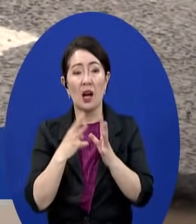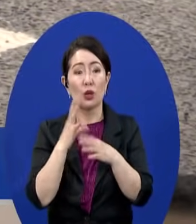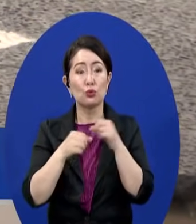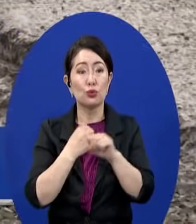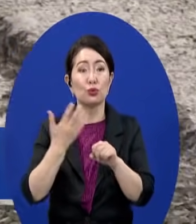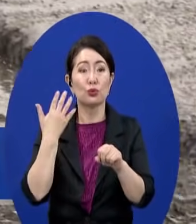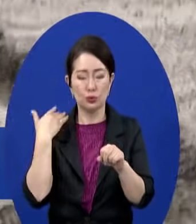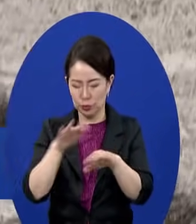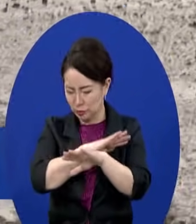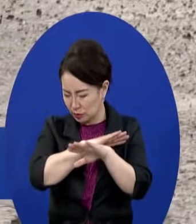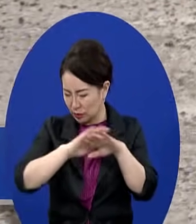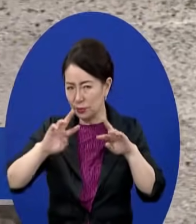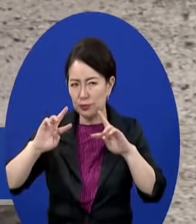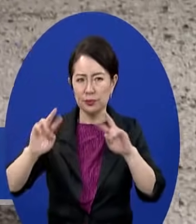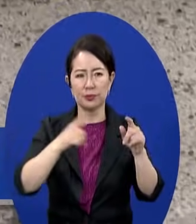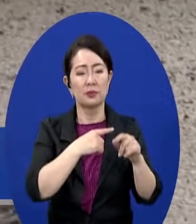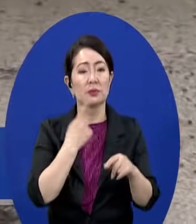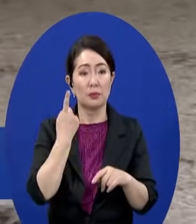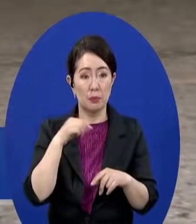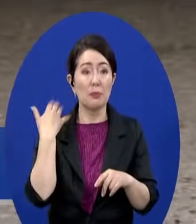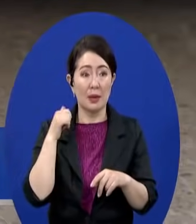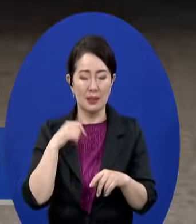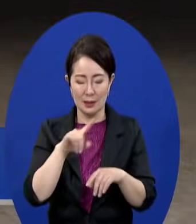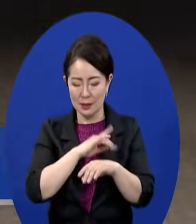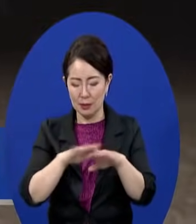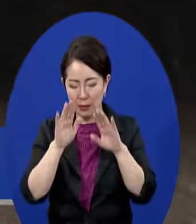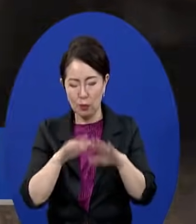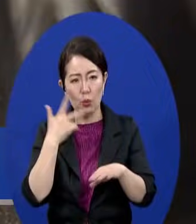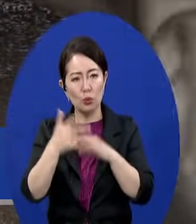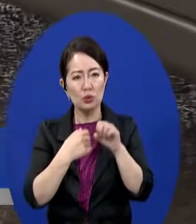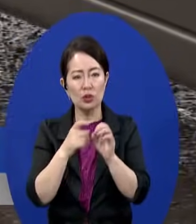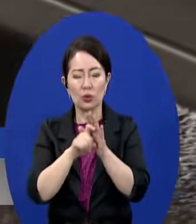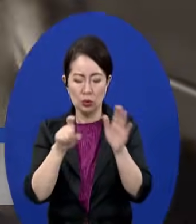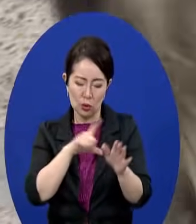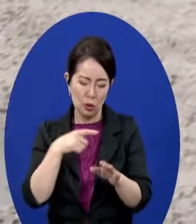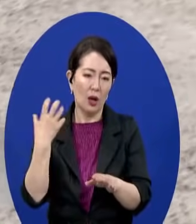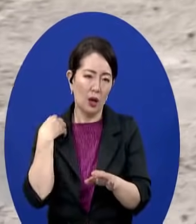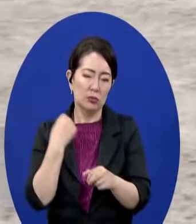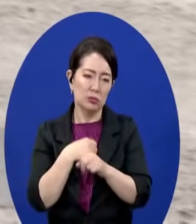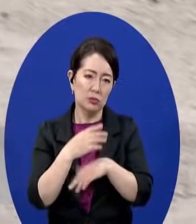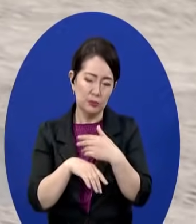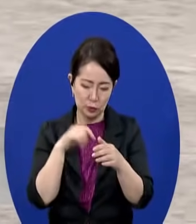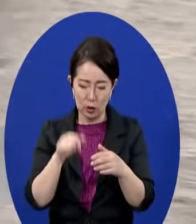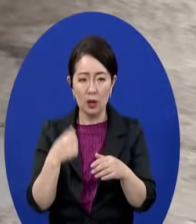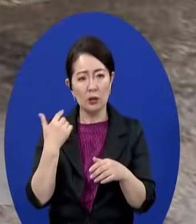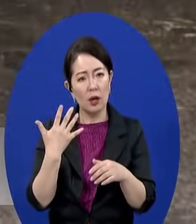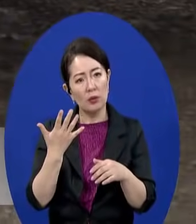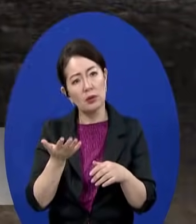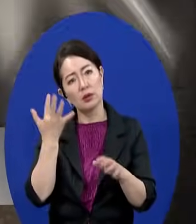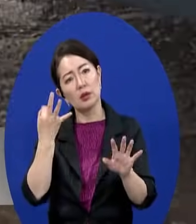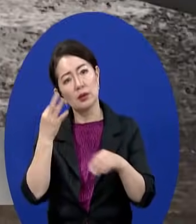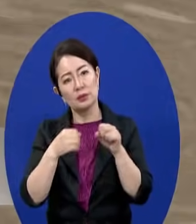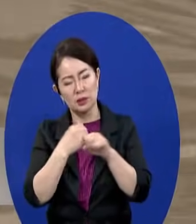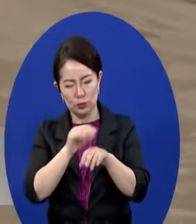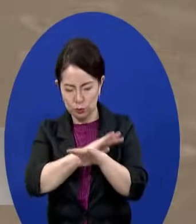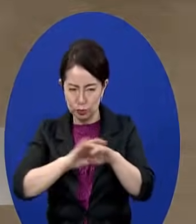нийслэлийн автозамд их засвар хийж шинчилэл хийсэн удаатай зам барьсан компани 3 жилдээ урсгал засвараа өөрөө хариуцж гинэ. Харин 5-8 жилд дахин бүрэн